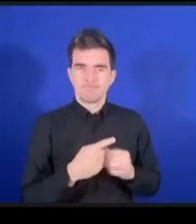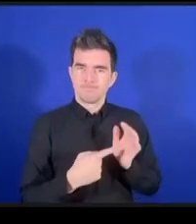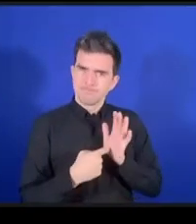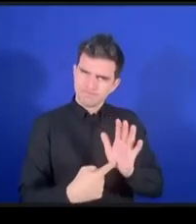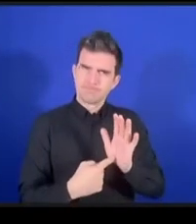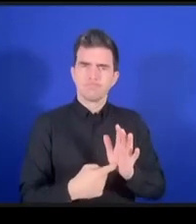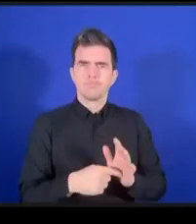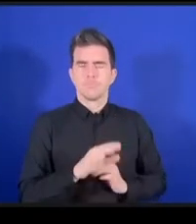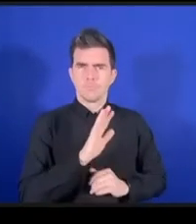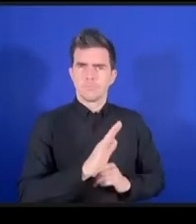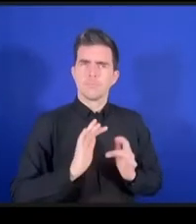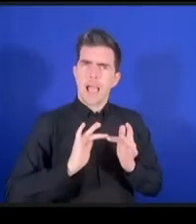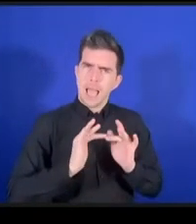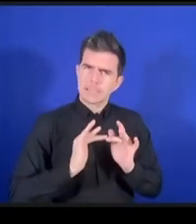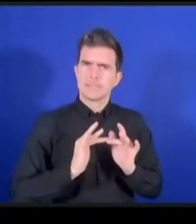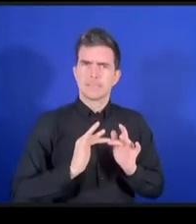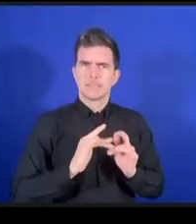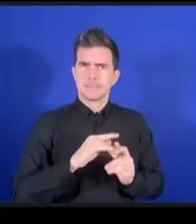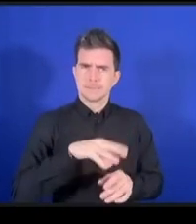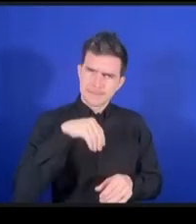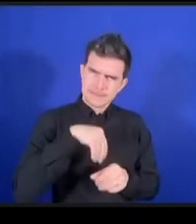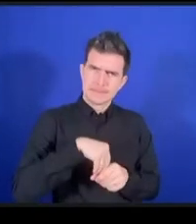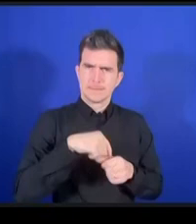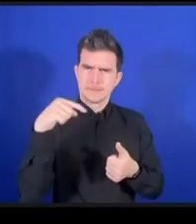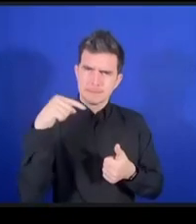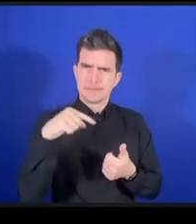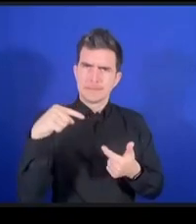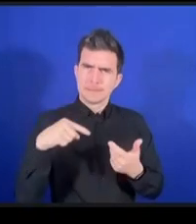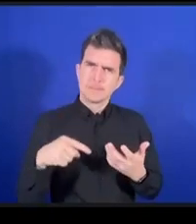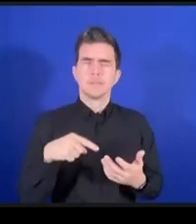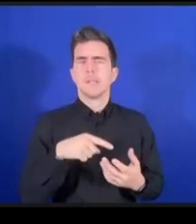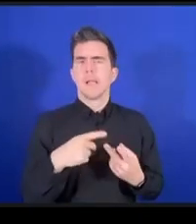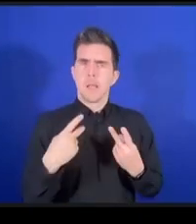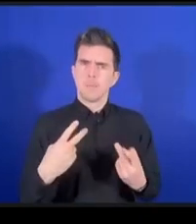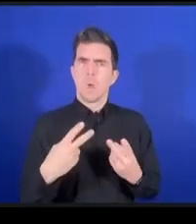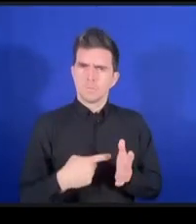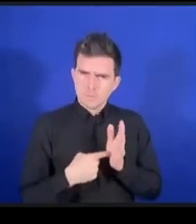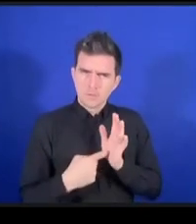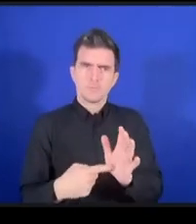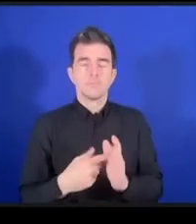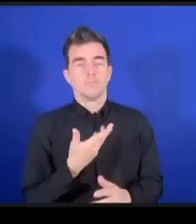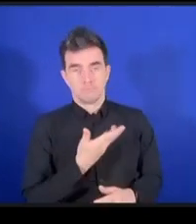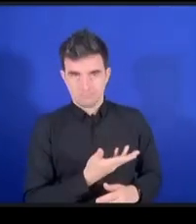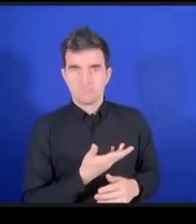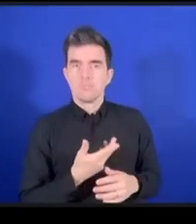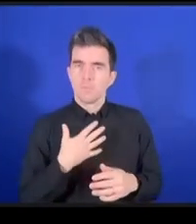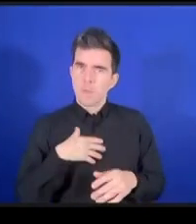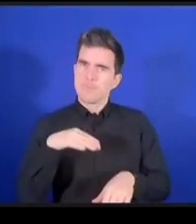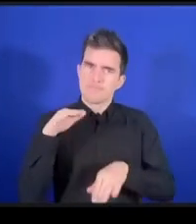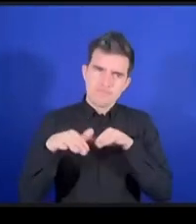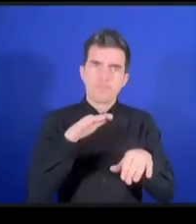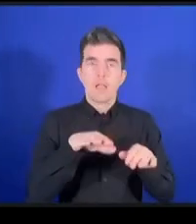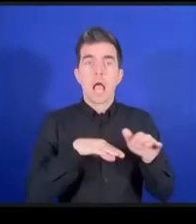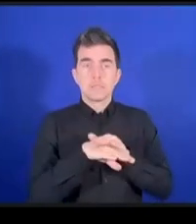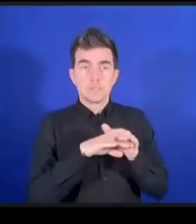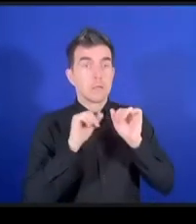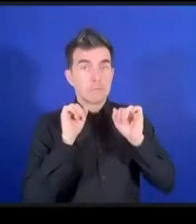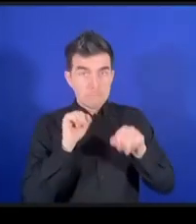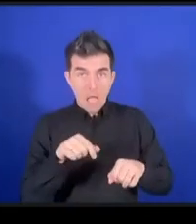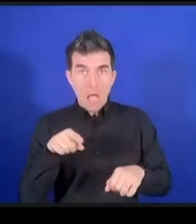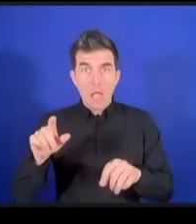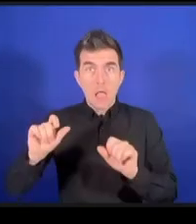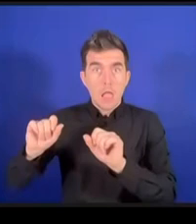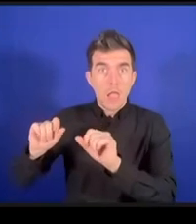Вашингтоне давайте сейчас дадим ему доступ покажем ему покажем его на экране